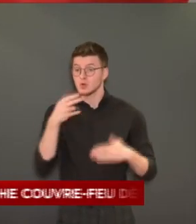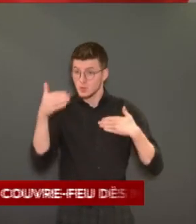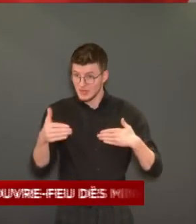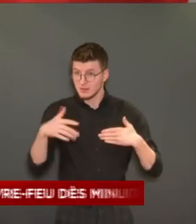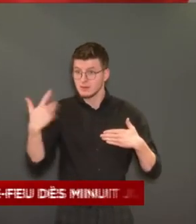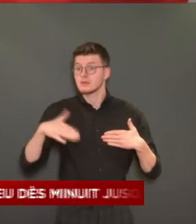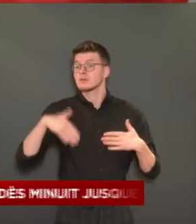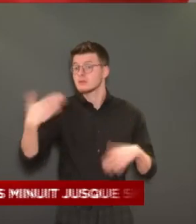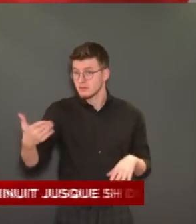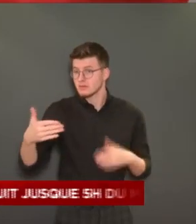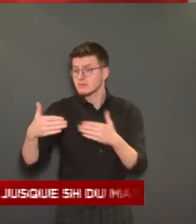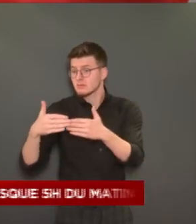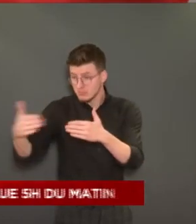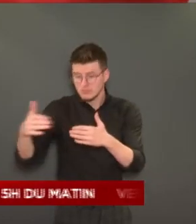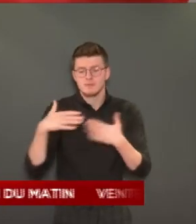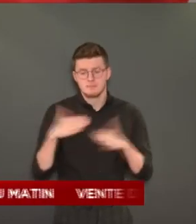pourrez envisager d'autres amis.